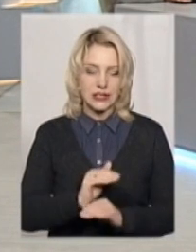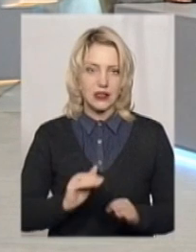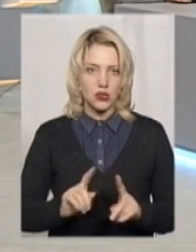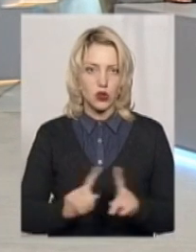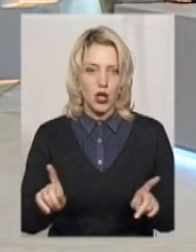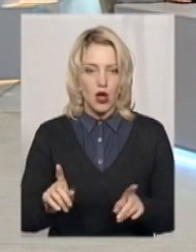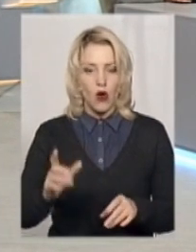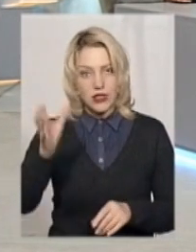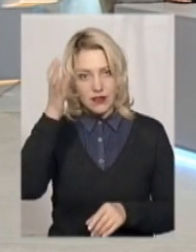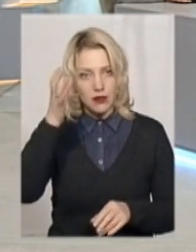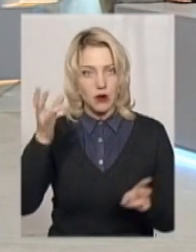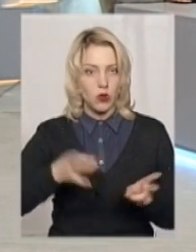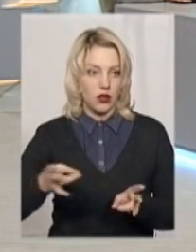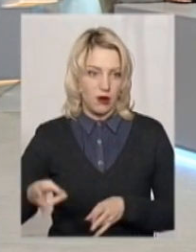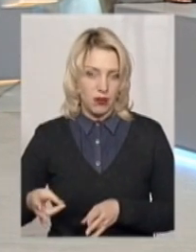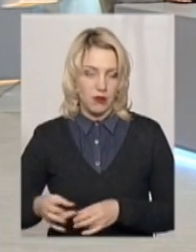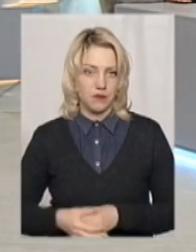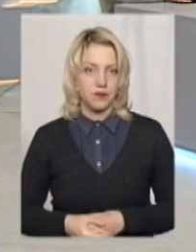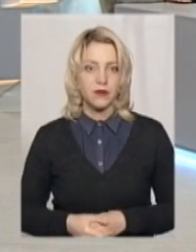особливими освітніми потребами.